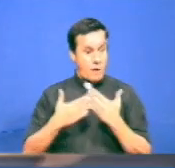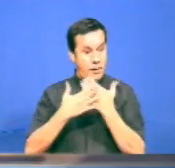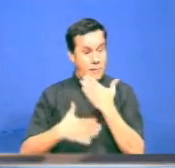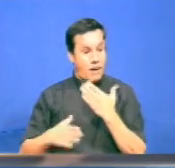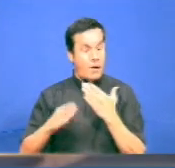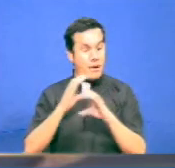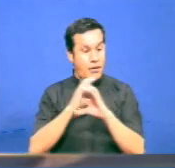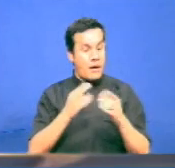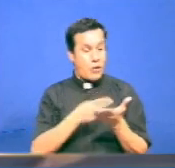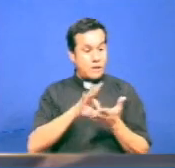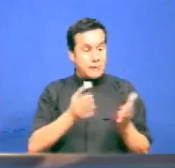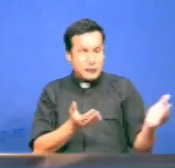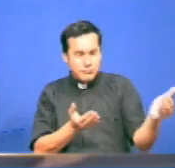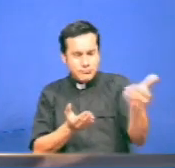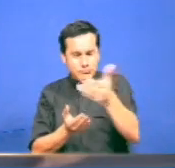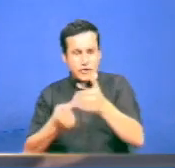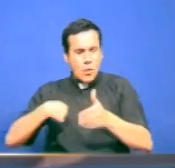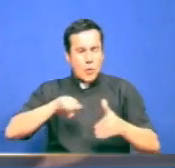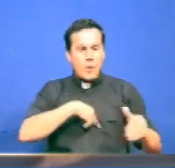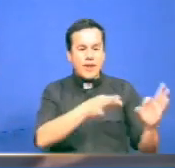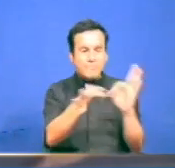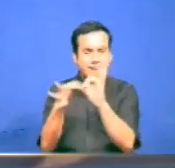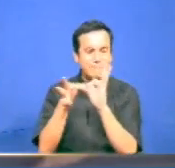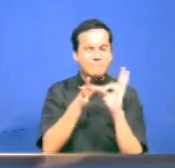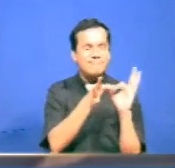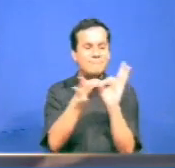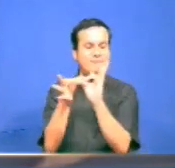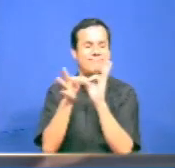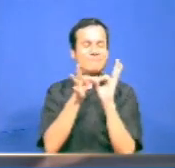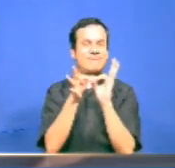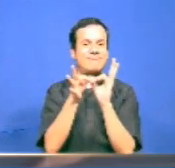tuwe jamaa moja, sisi tunaoshiriki mwili na damu